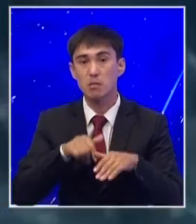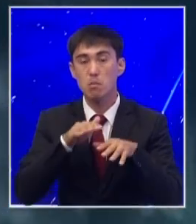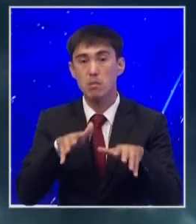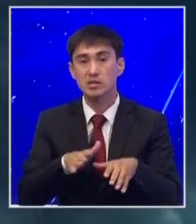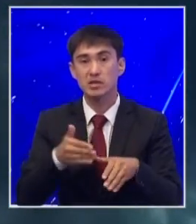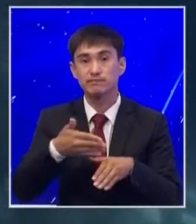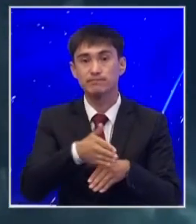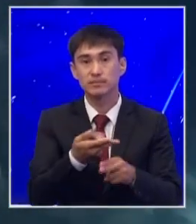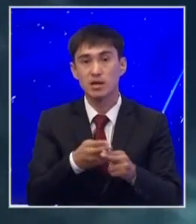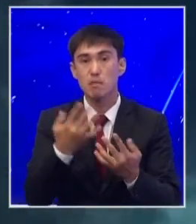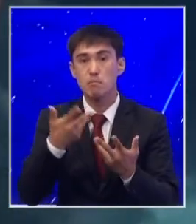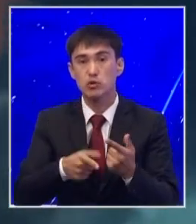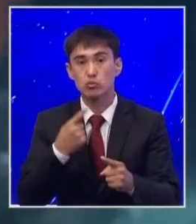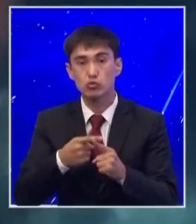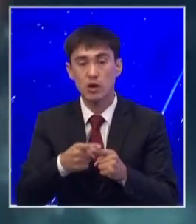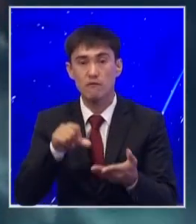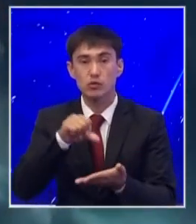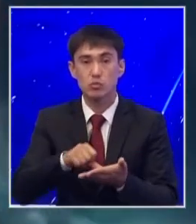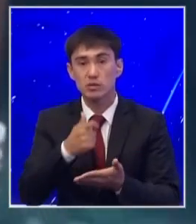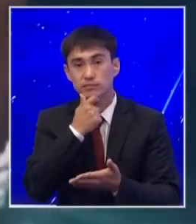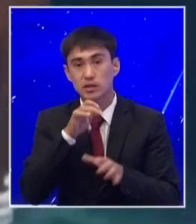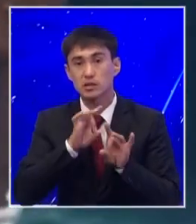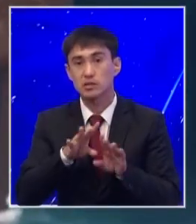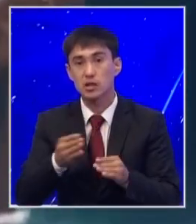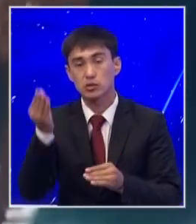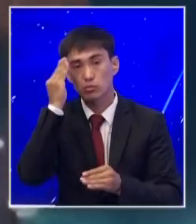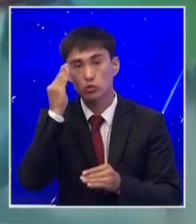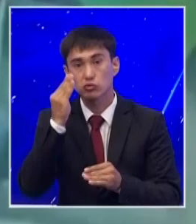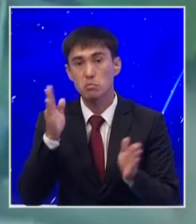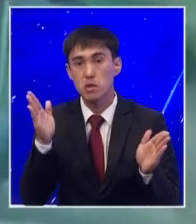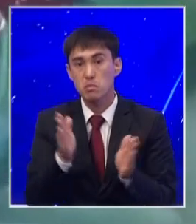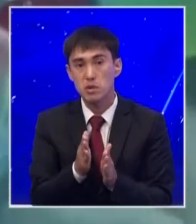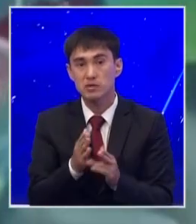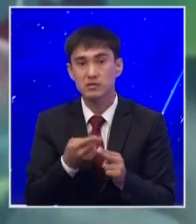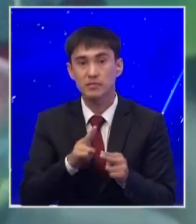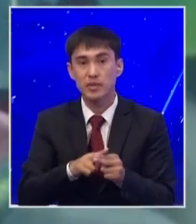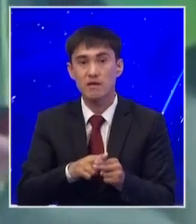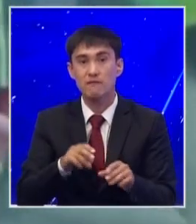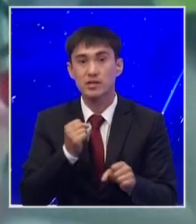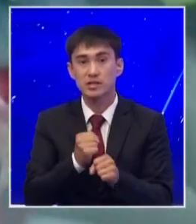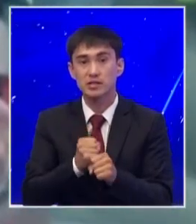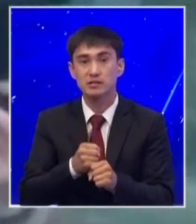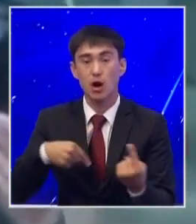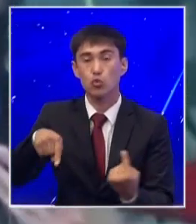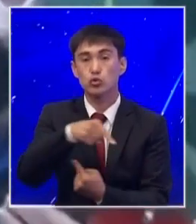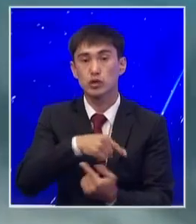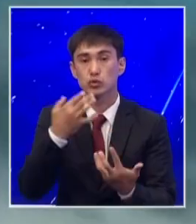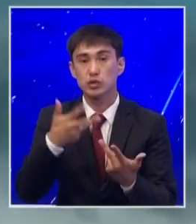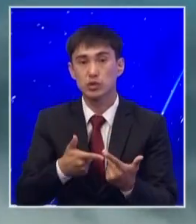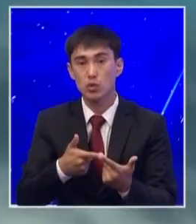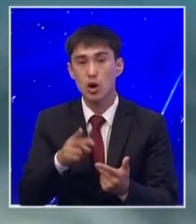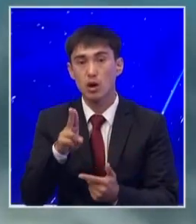обитателей. Между музыкальными выступлениями зрители рассказали о способах минимизации воздействия на окружающую